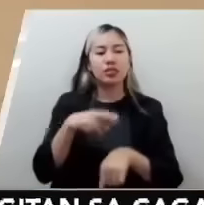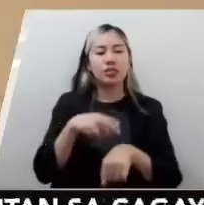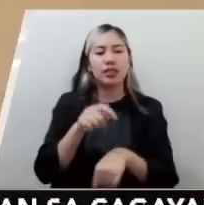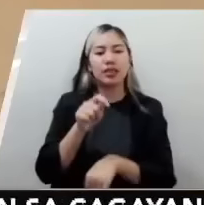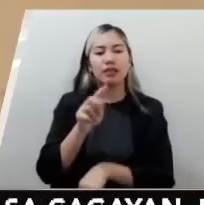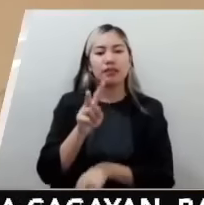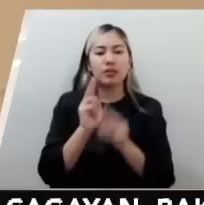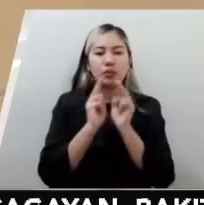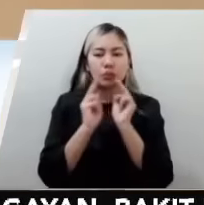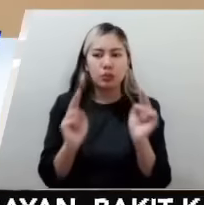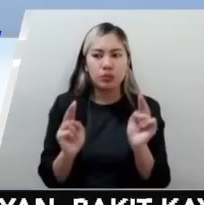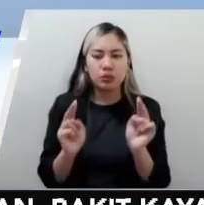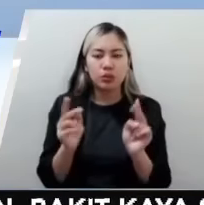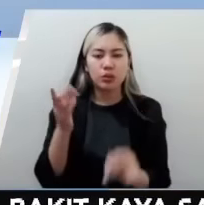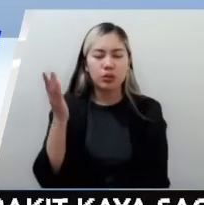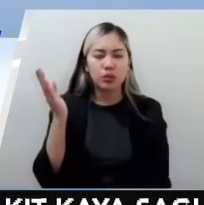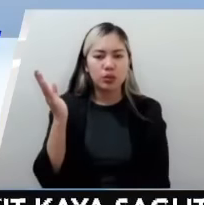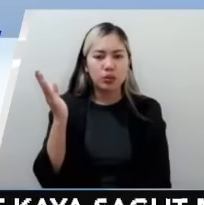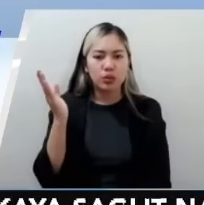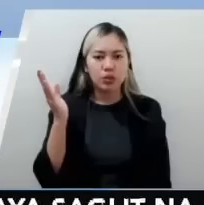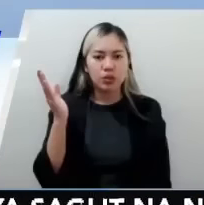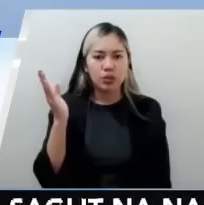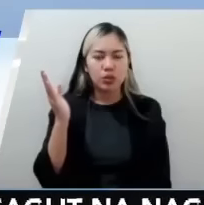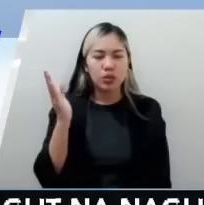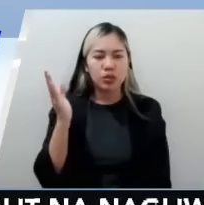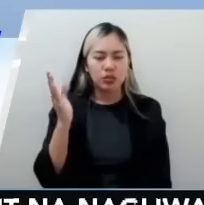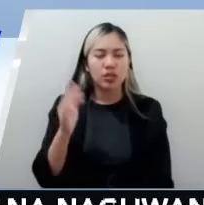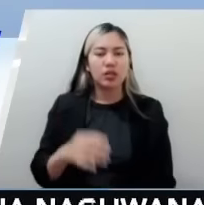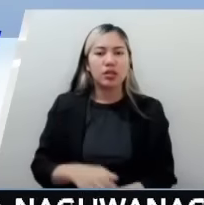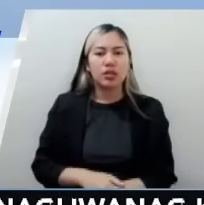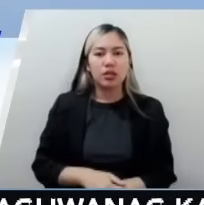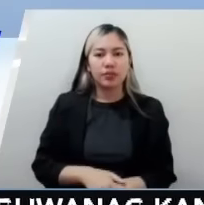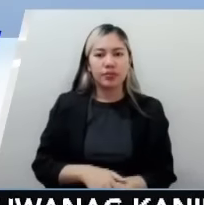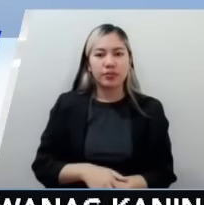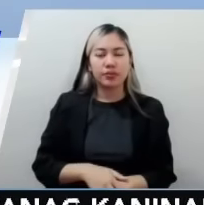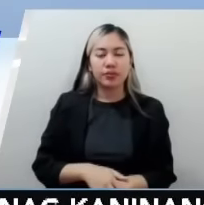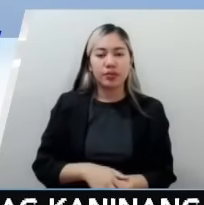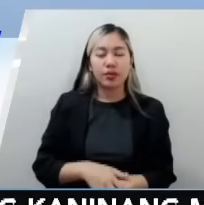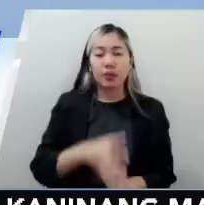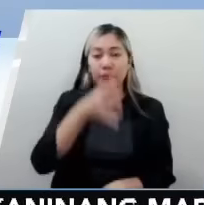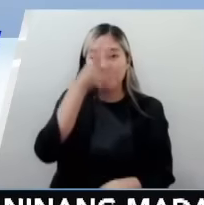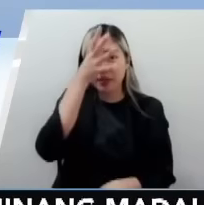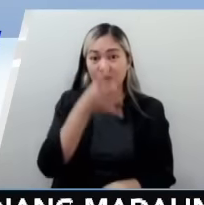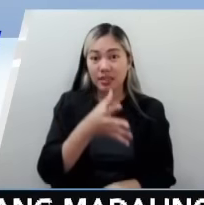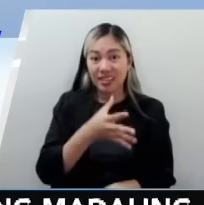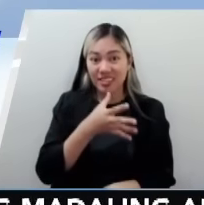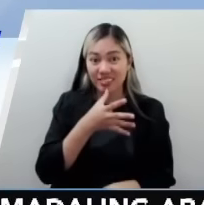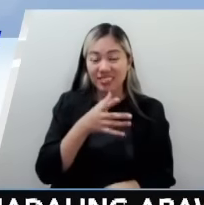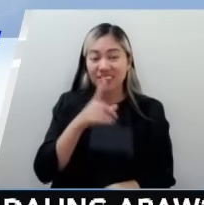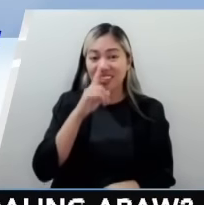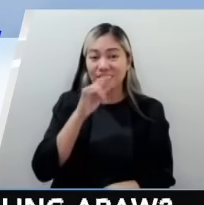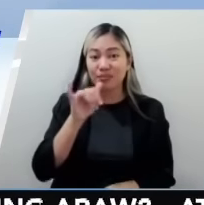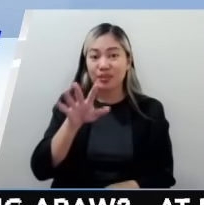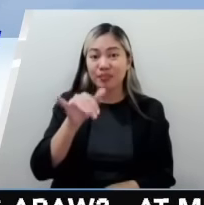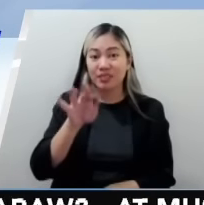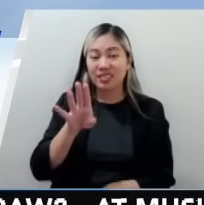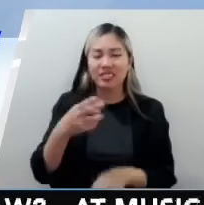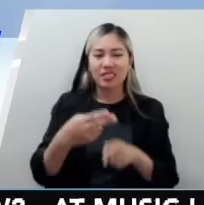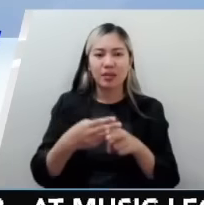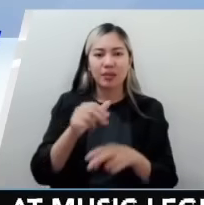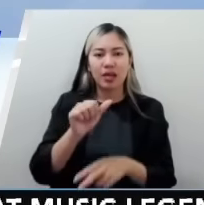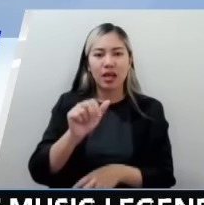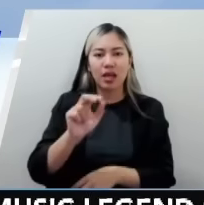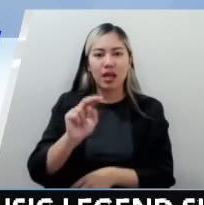TV dumulog sa Barangay Hall ng doyong Calasiao Pangasinan ang mga magulang ng 15 anyos na si Angeline Zara kwento ni tatay